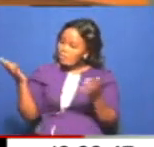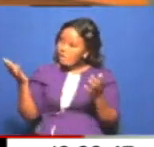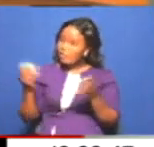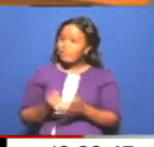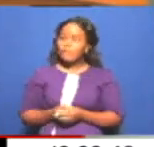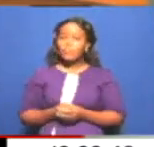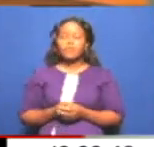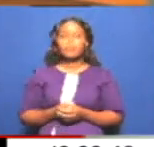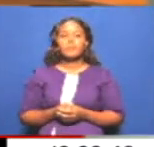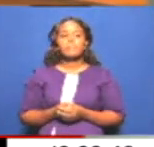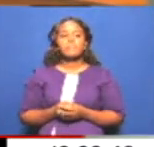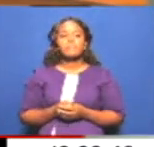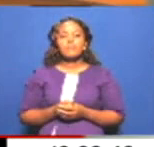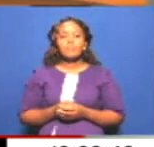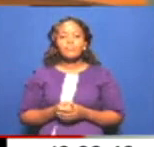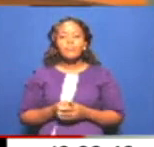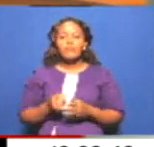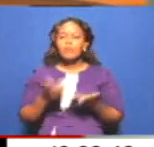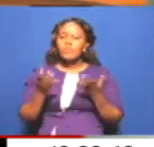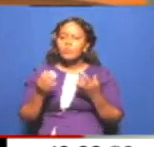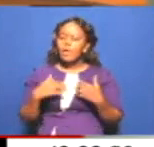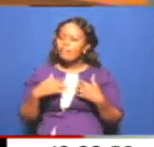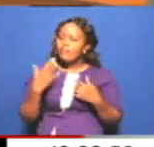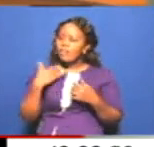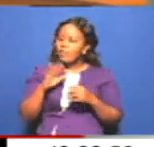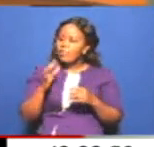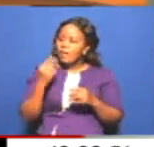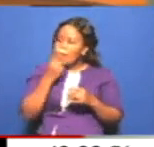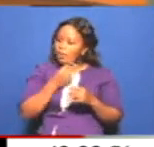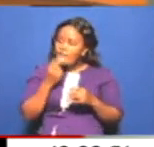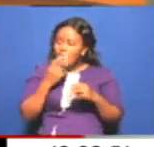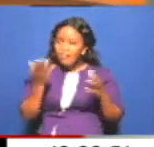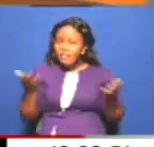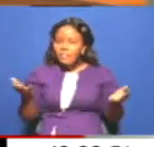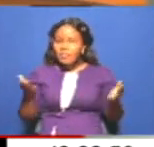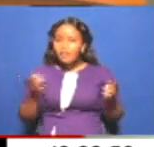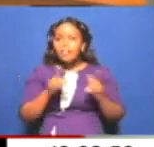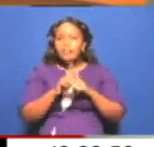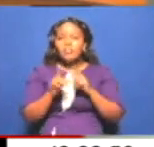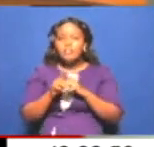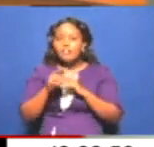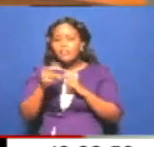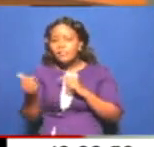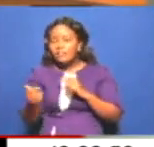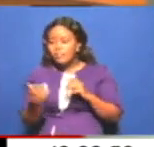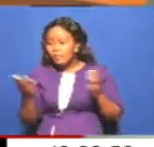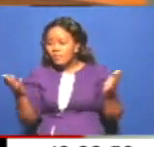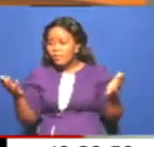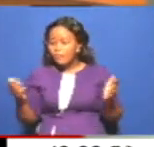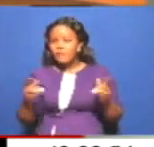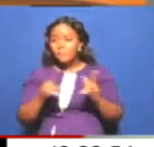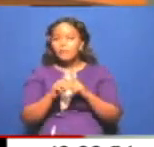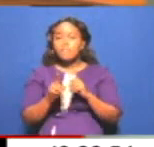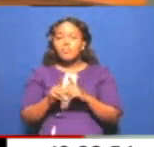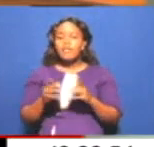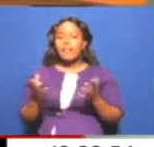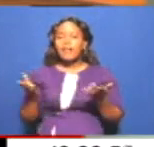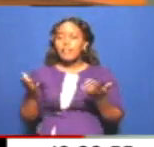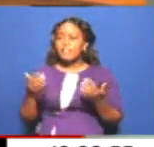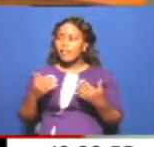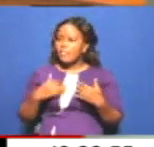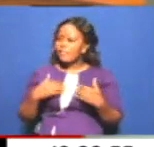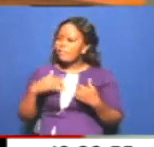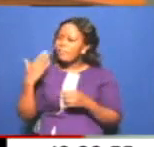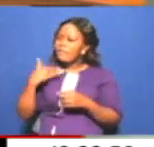kwenye matamshi ambayo yamekuwa yakitolewa na baadhi ya wanasiasa kuhusiana na masuala ya chuki, na hali